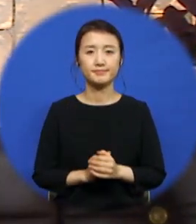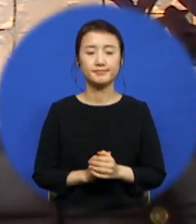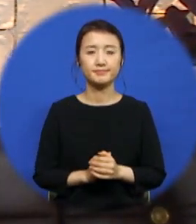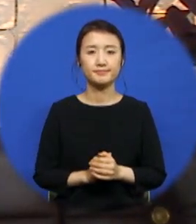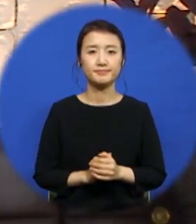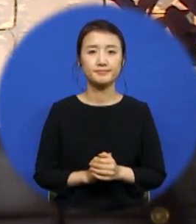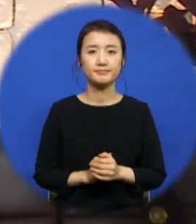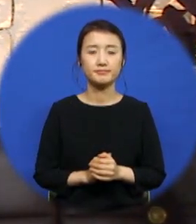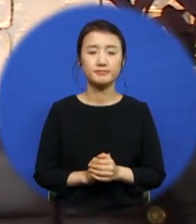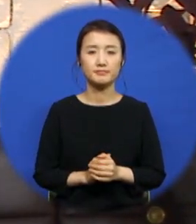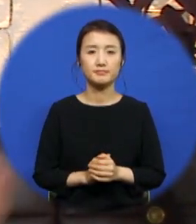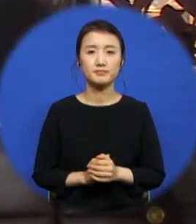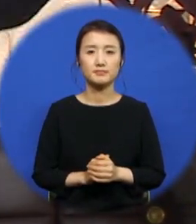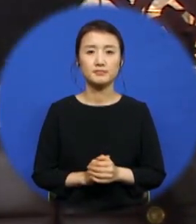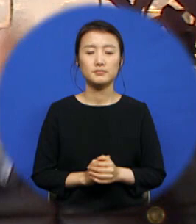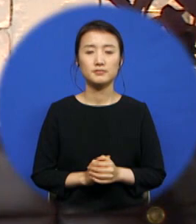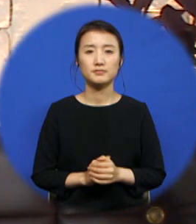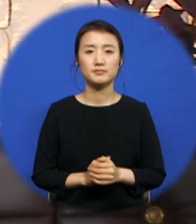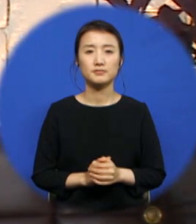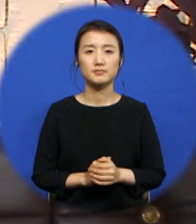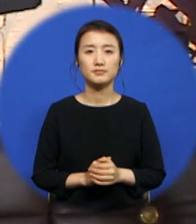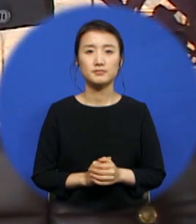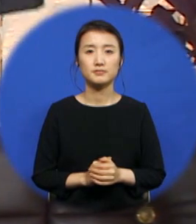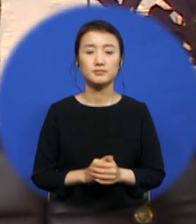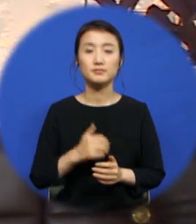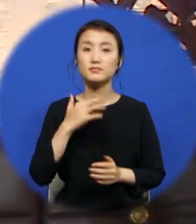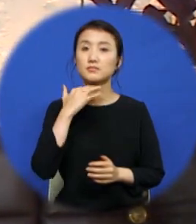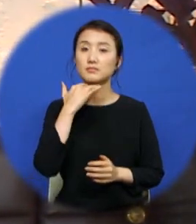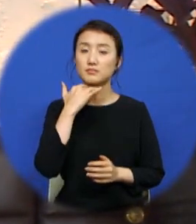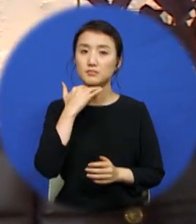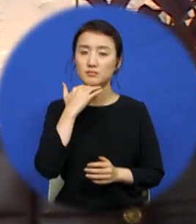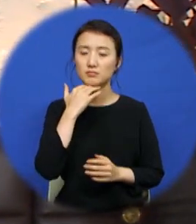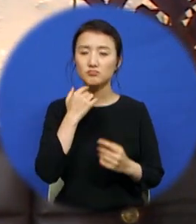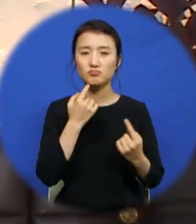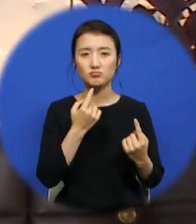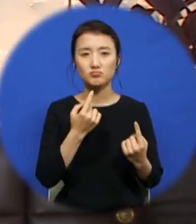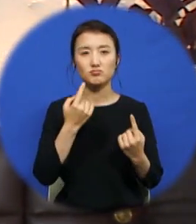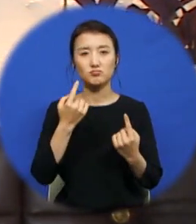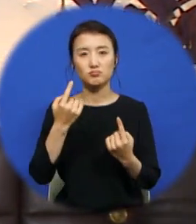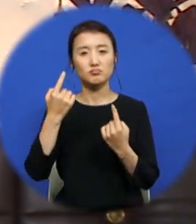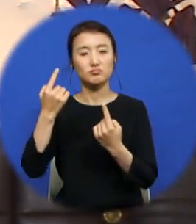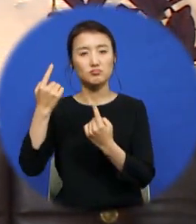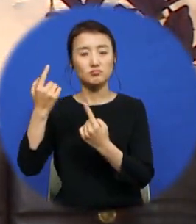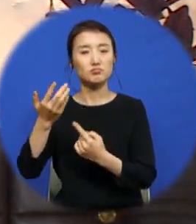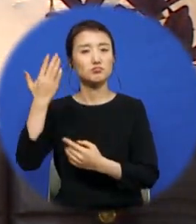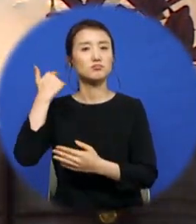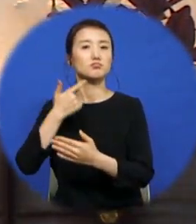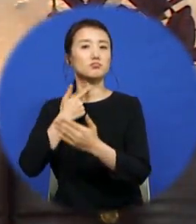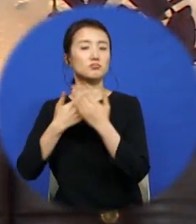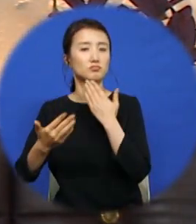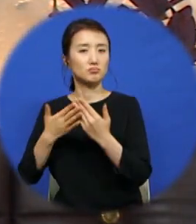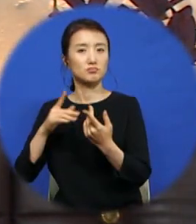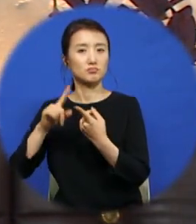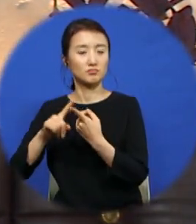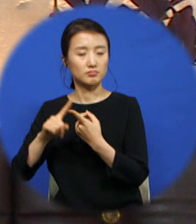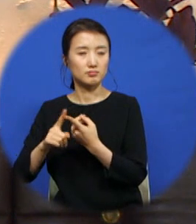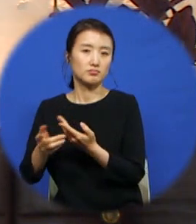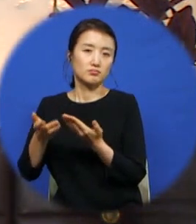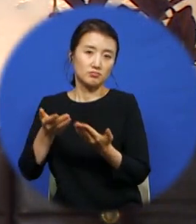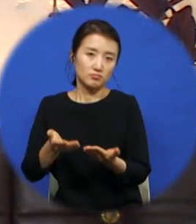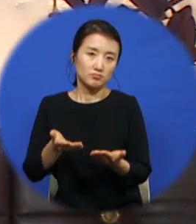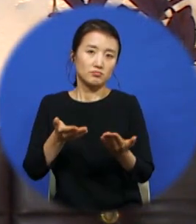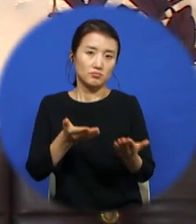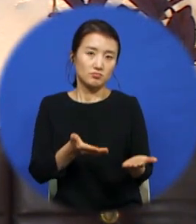살아 살아가는 것은 전 세대로부터 촛불을 받아가지고 핵 뿔을 다음세대 잘 전달하는 것이 그게